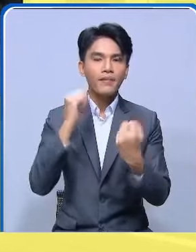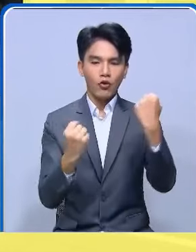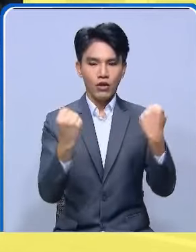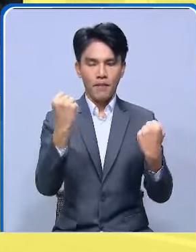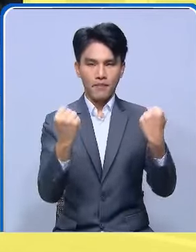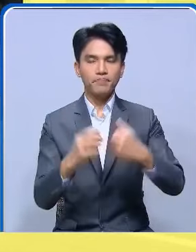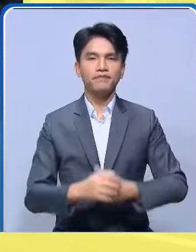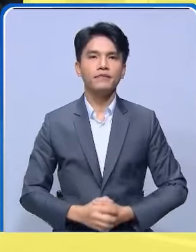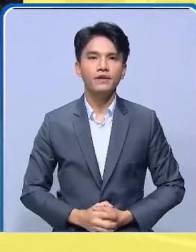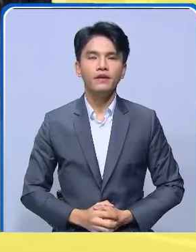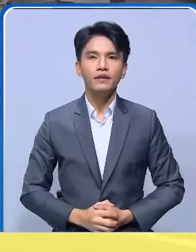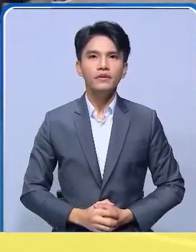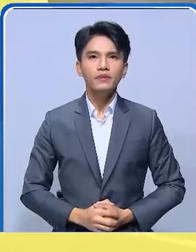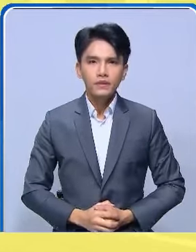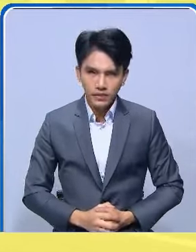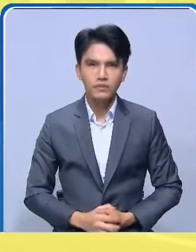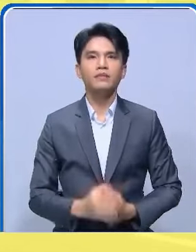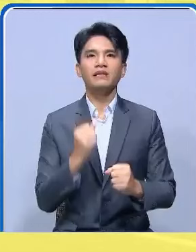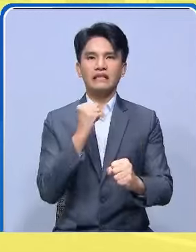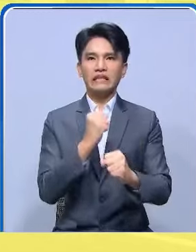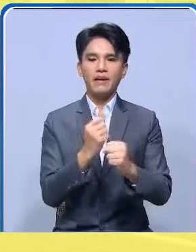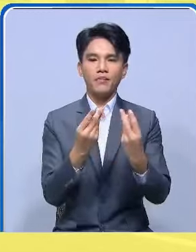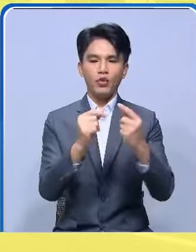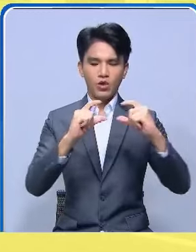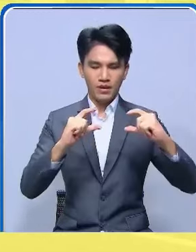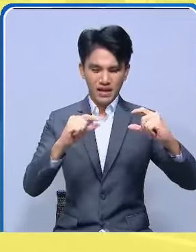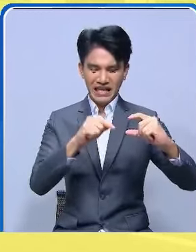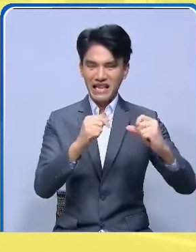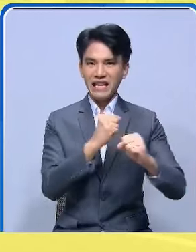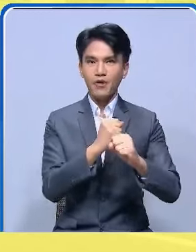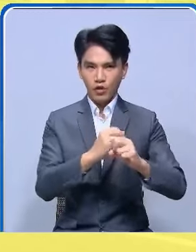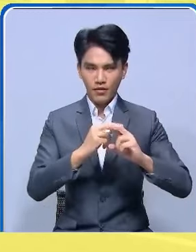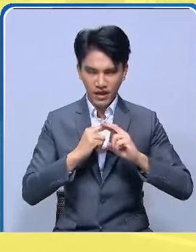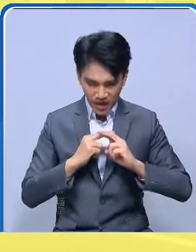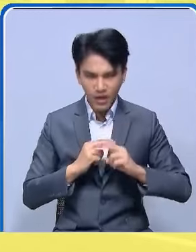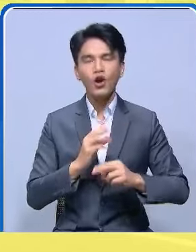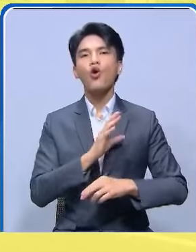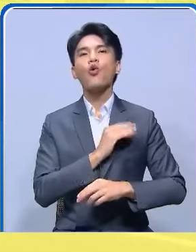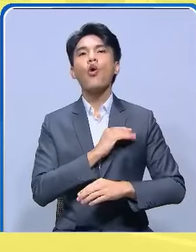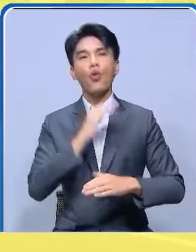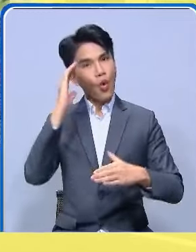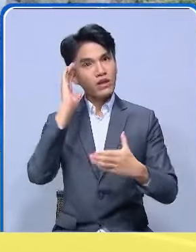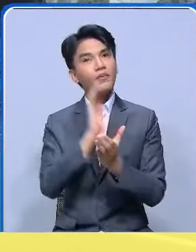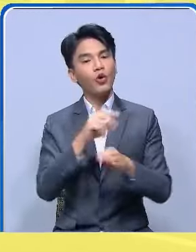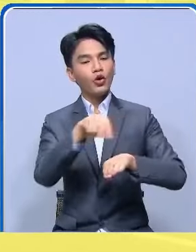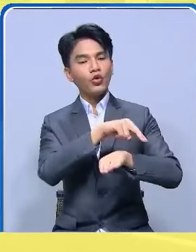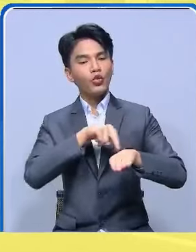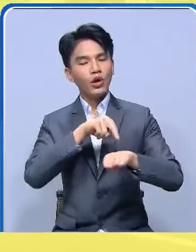แล้วก็ให้การรับสารภาพว่าดัดแปลงทะเบียนรถกระบะเพื่อหลบหลีกการตรวจของเจ้าหน้าที่จึงแจ้งข้อหาดำเนิน